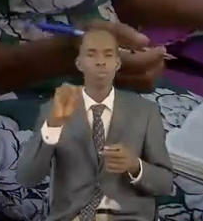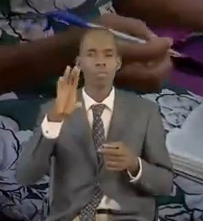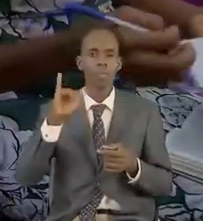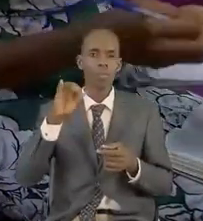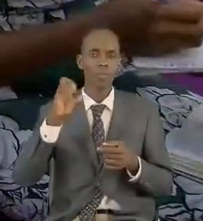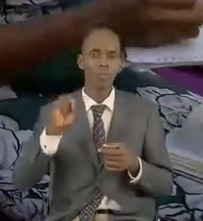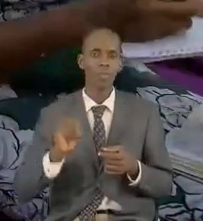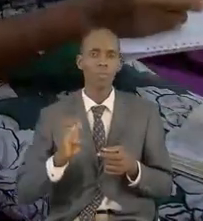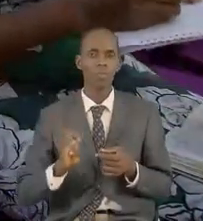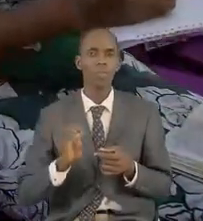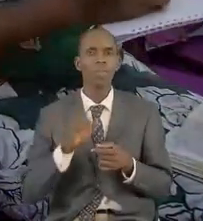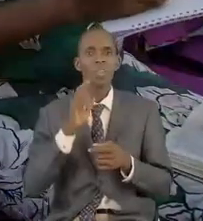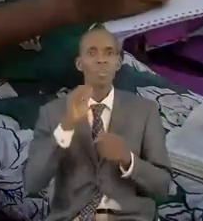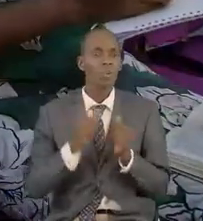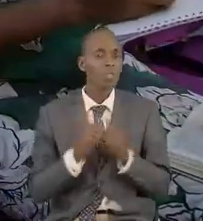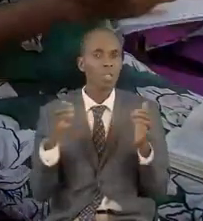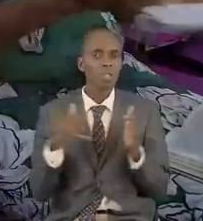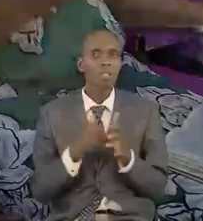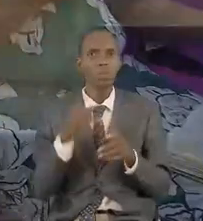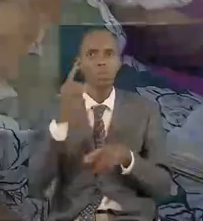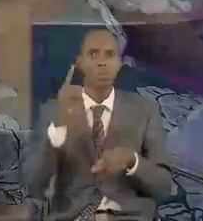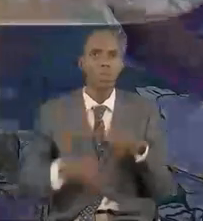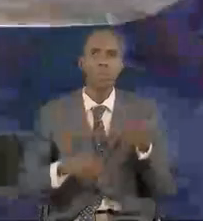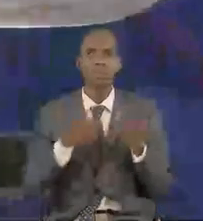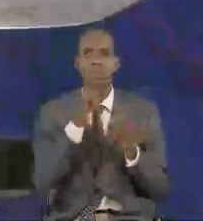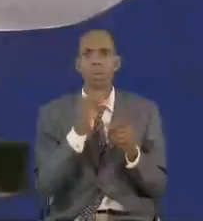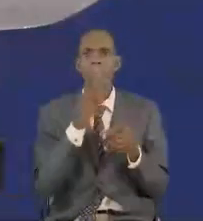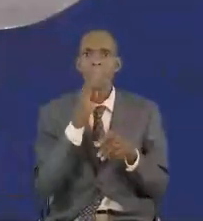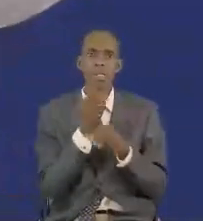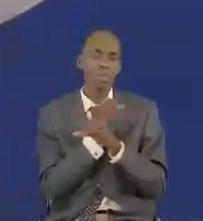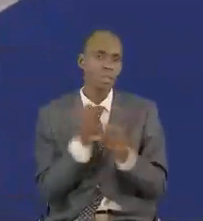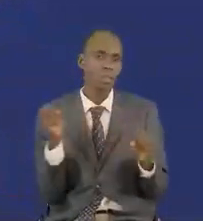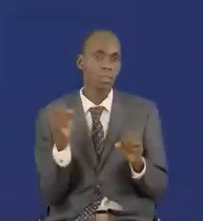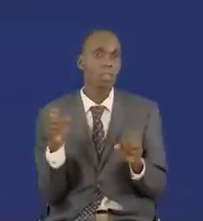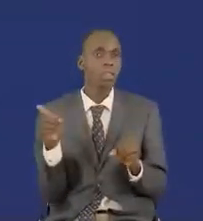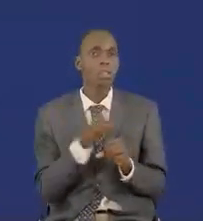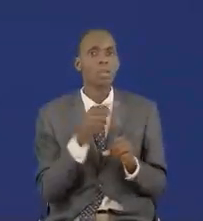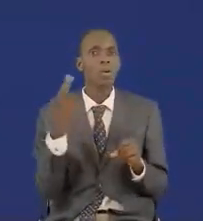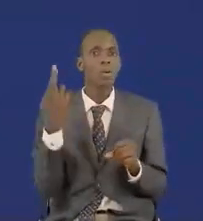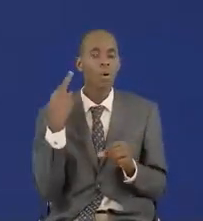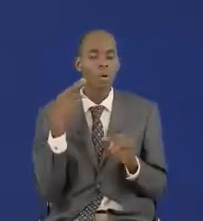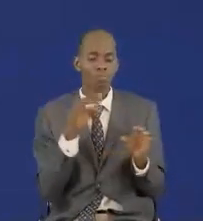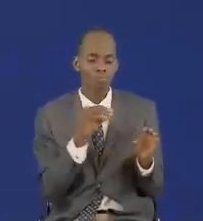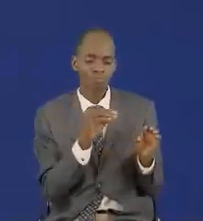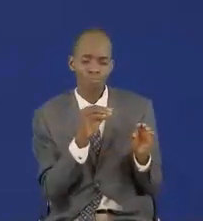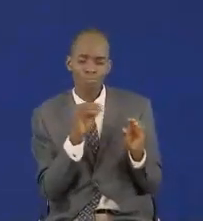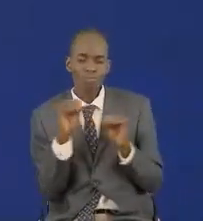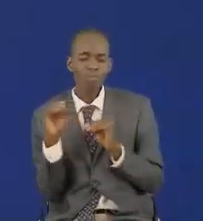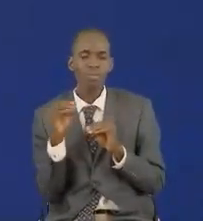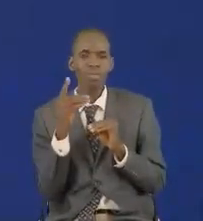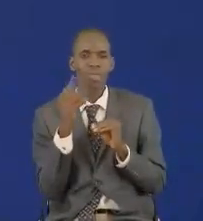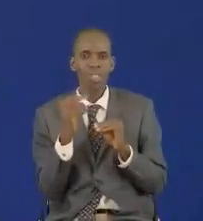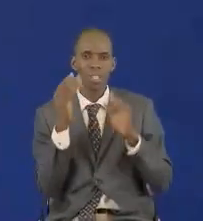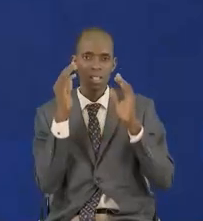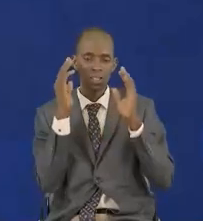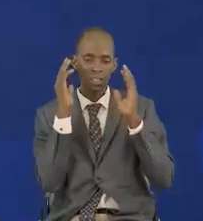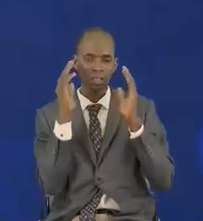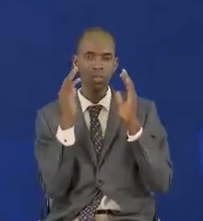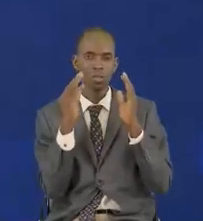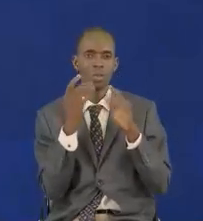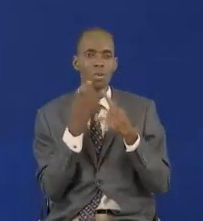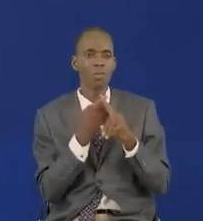ne pouvez être sauvé alors et les détourner la tension des